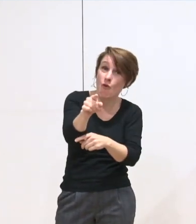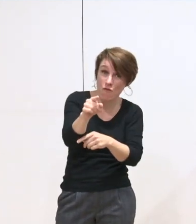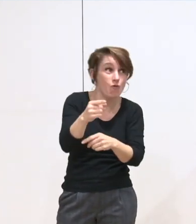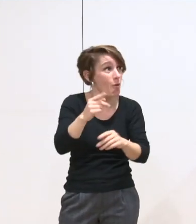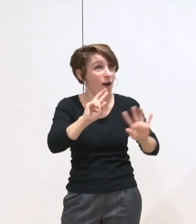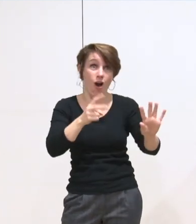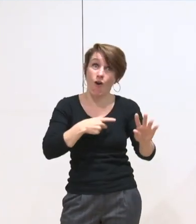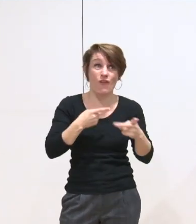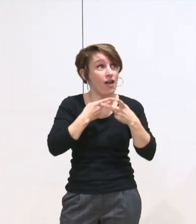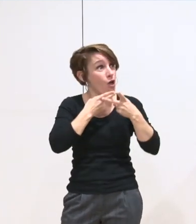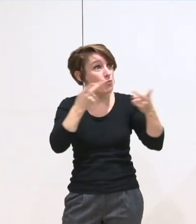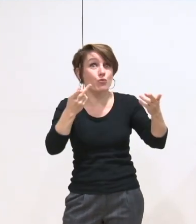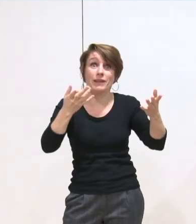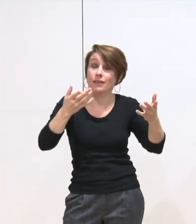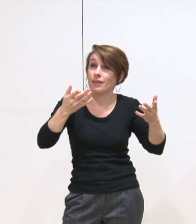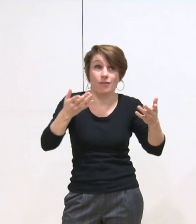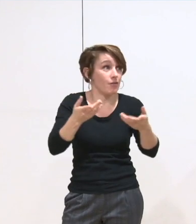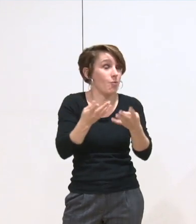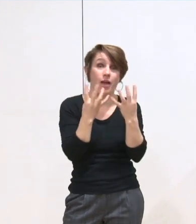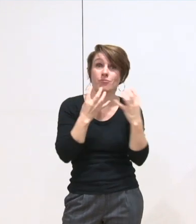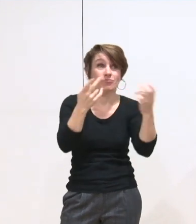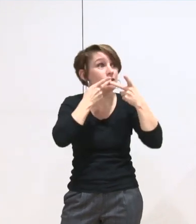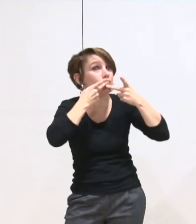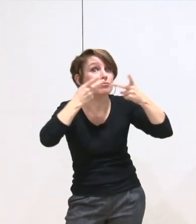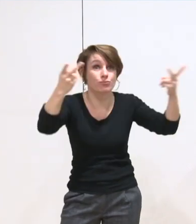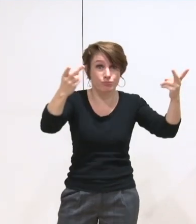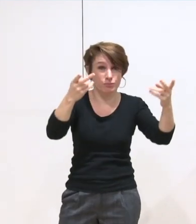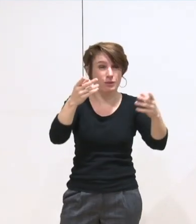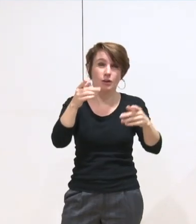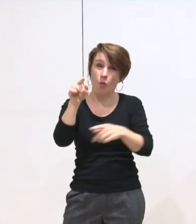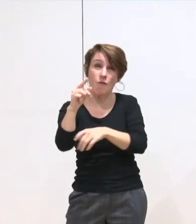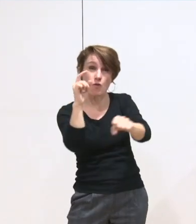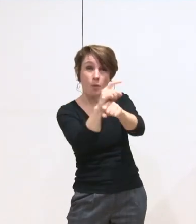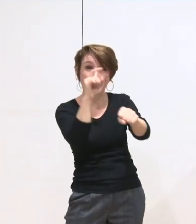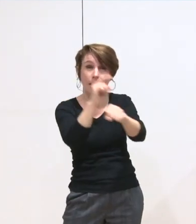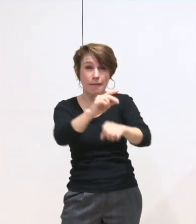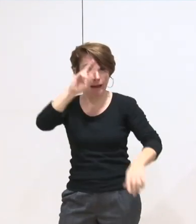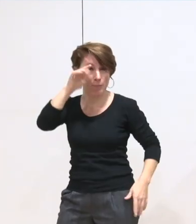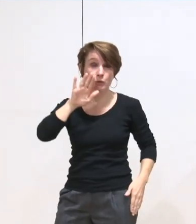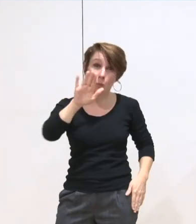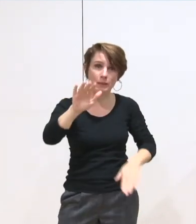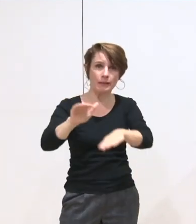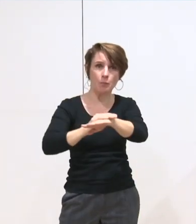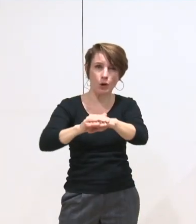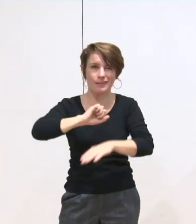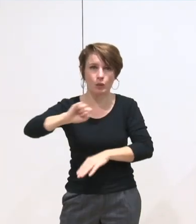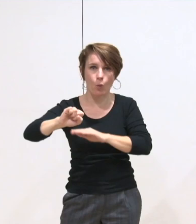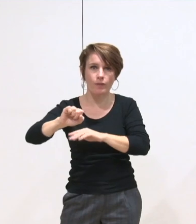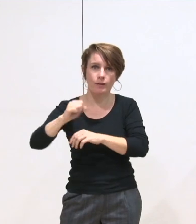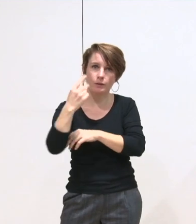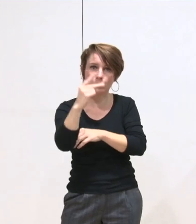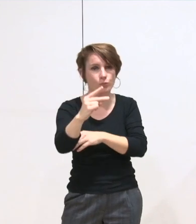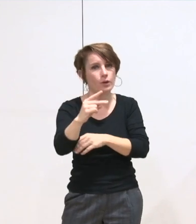soir. Quand vous dénoncez les habitudes de votre famille politique, malgré quelques tournures maladroites, ce n'est jamais